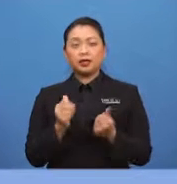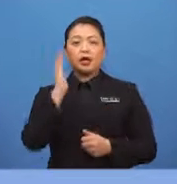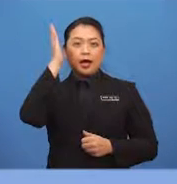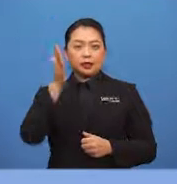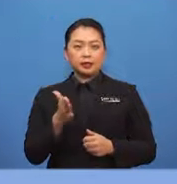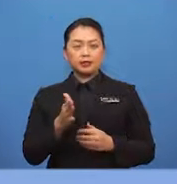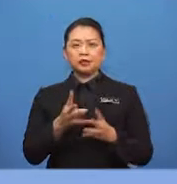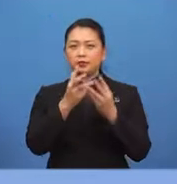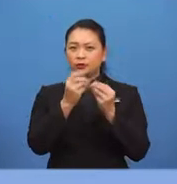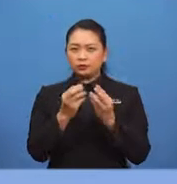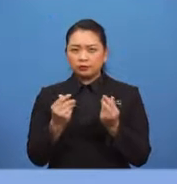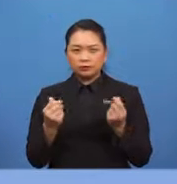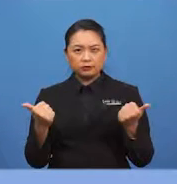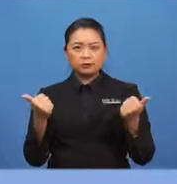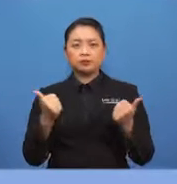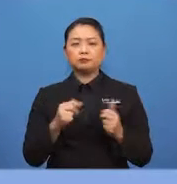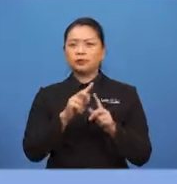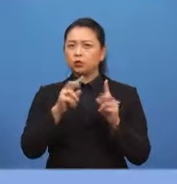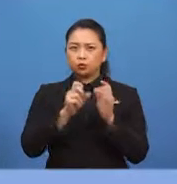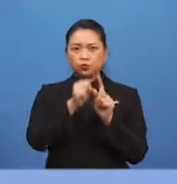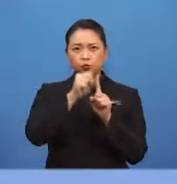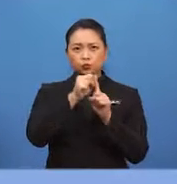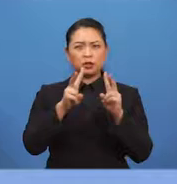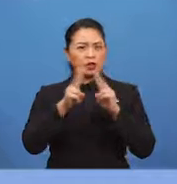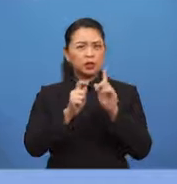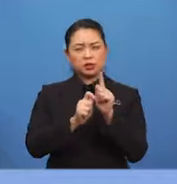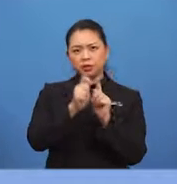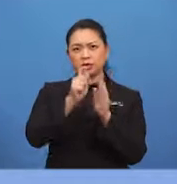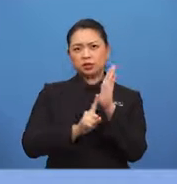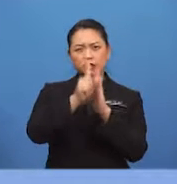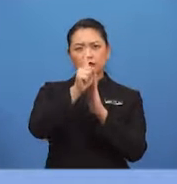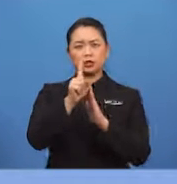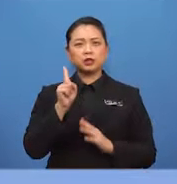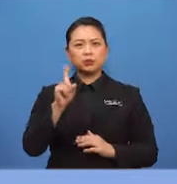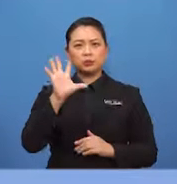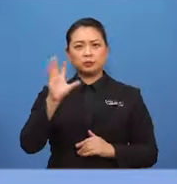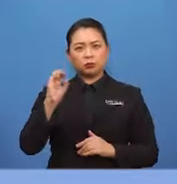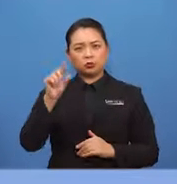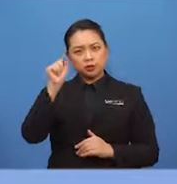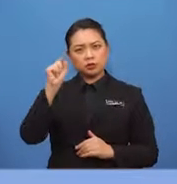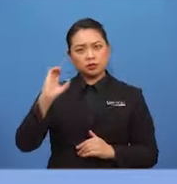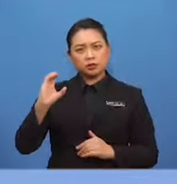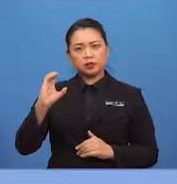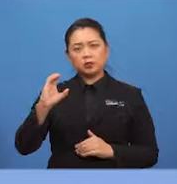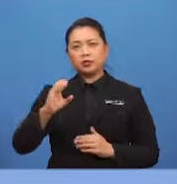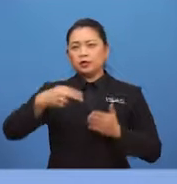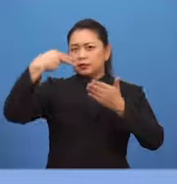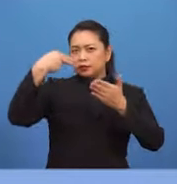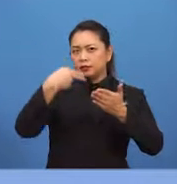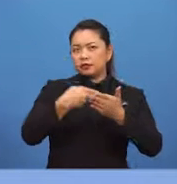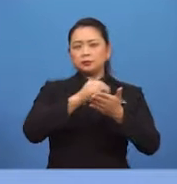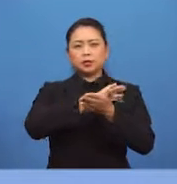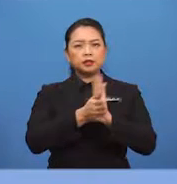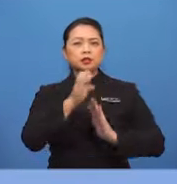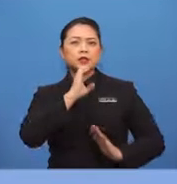akan dileburkan pada suhu yang sangat tinggi sekitar 1500 darjah Celsius sehingga